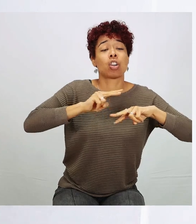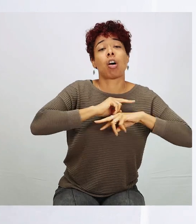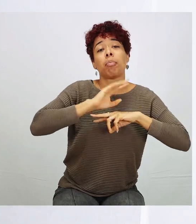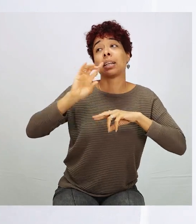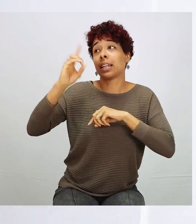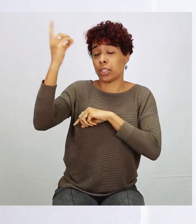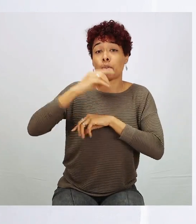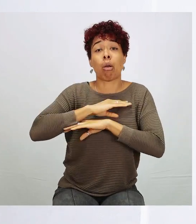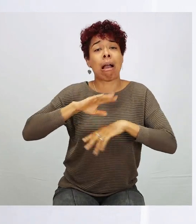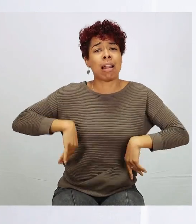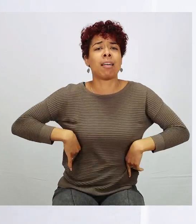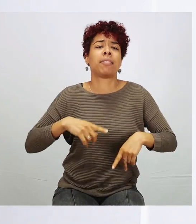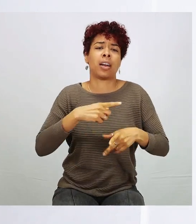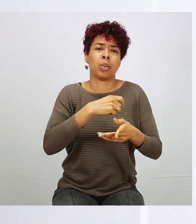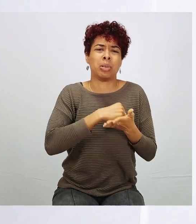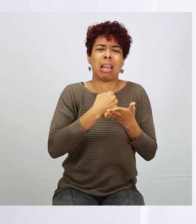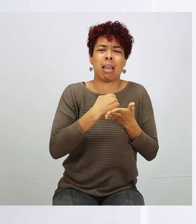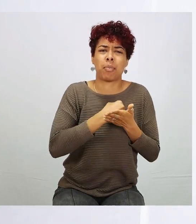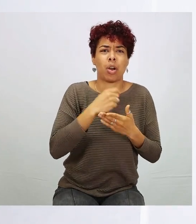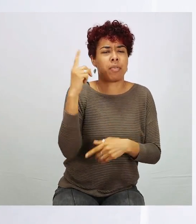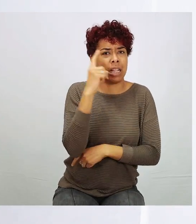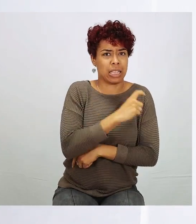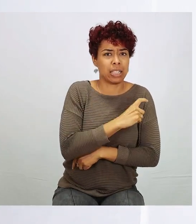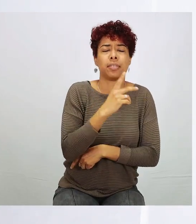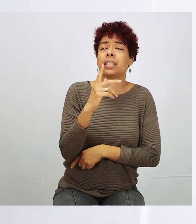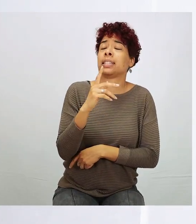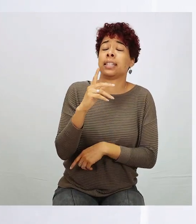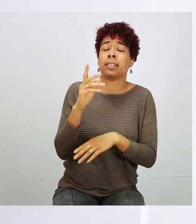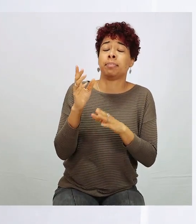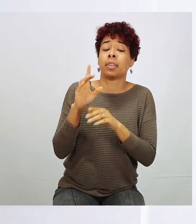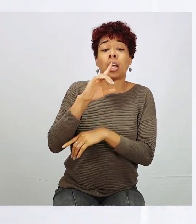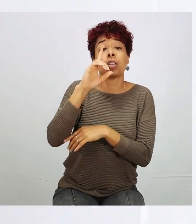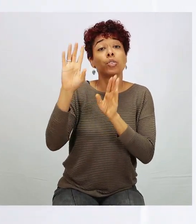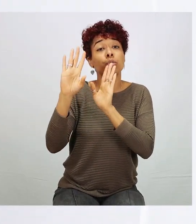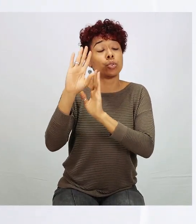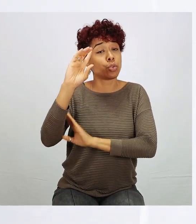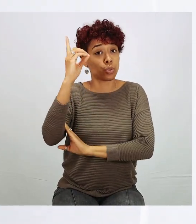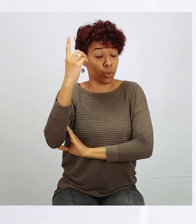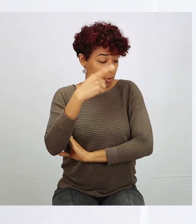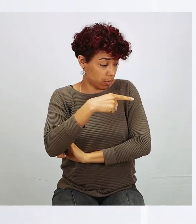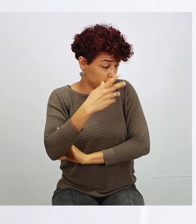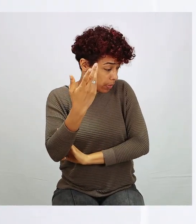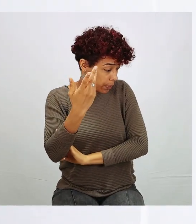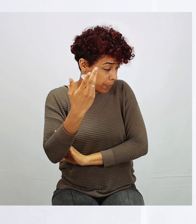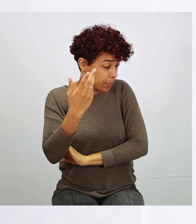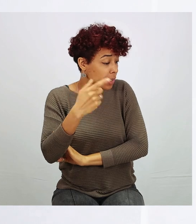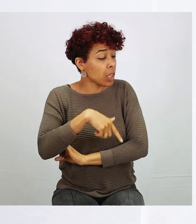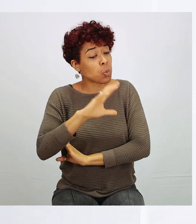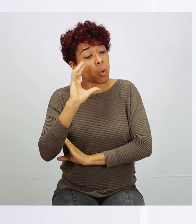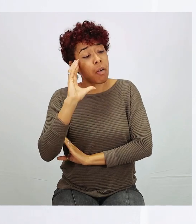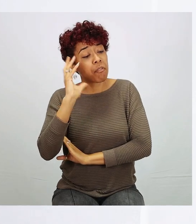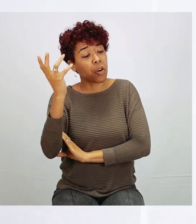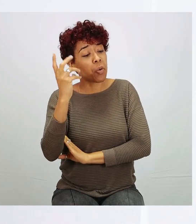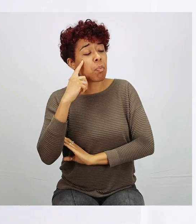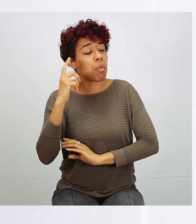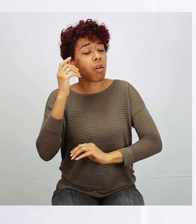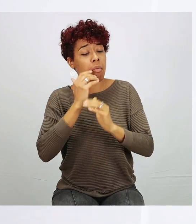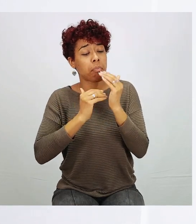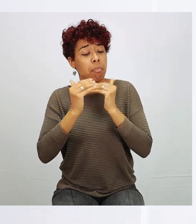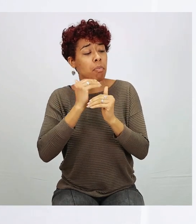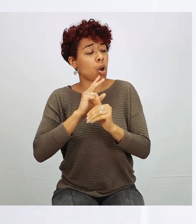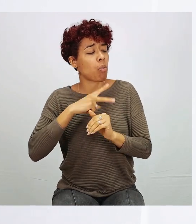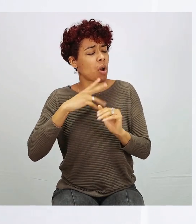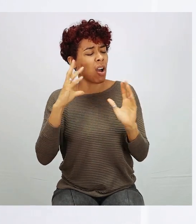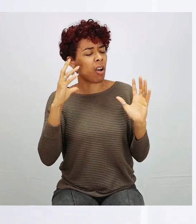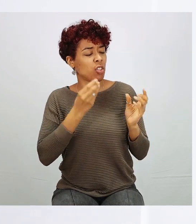la fin de son épreuve, où Dieu va interroger Job et va lui dire « Qui est celui qui a la folie d'obscurcir mes desseins ?»